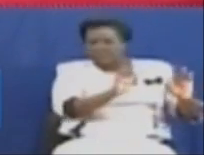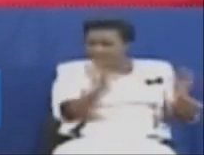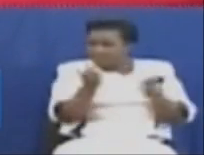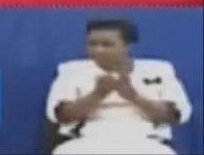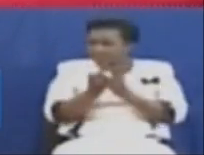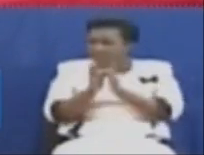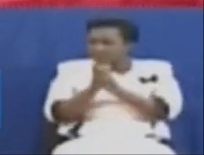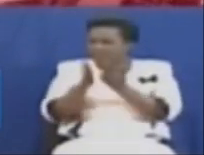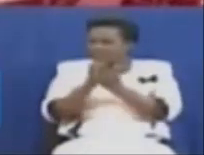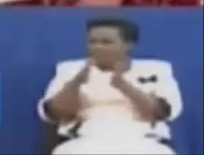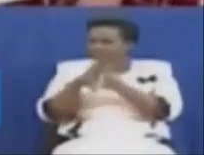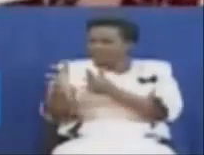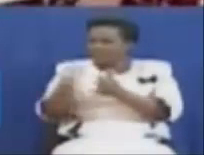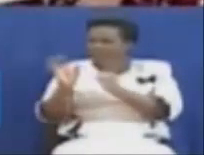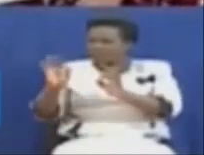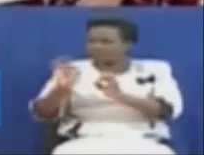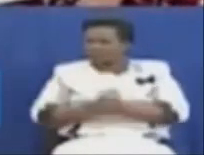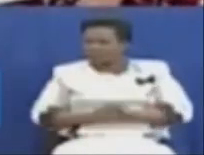ya Jamhuri ya Muungano wa Tanzania.